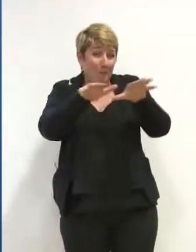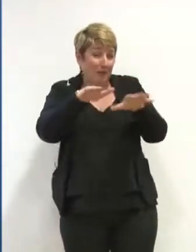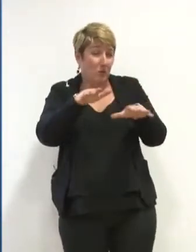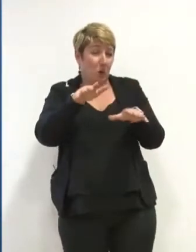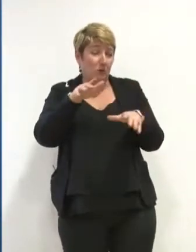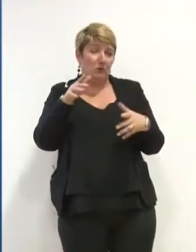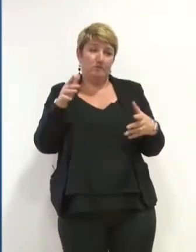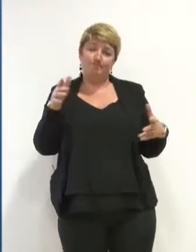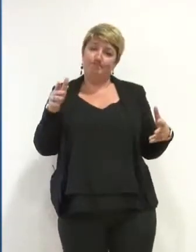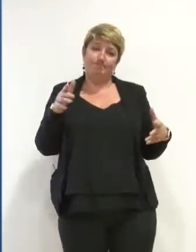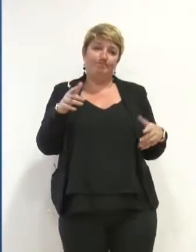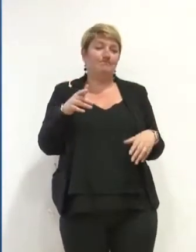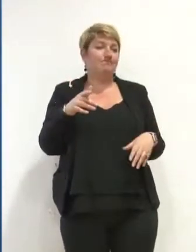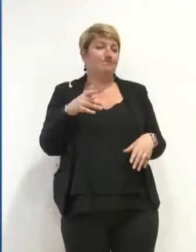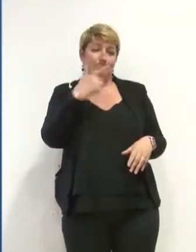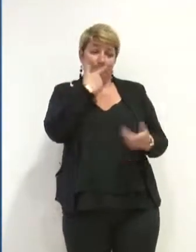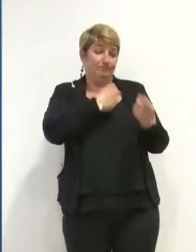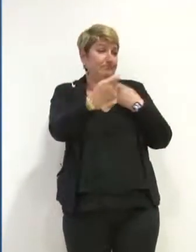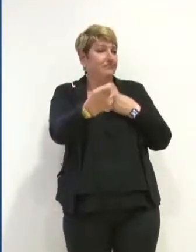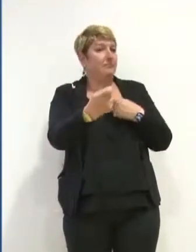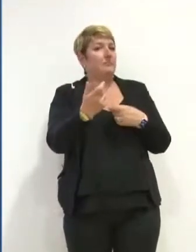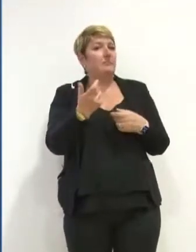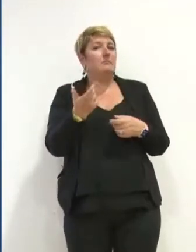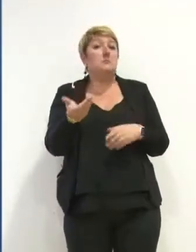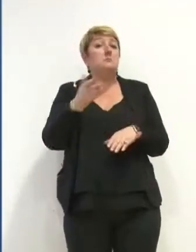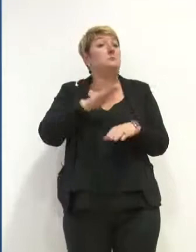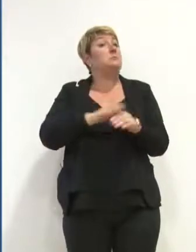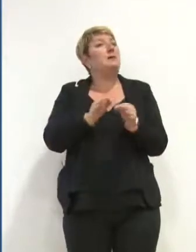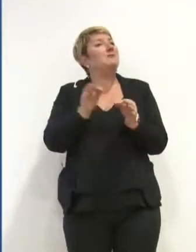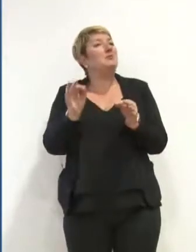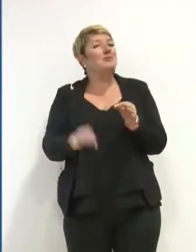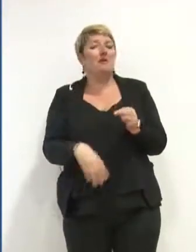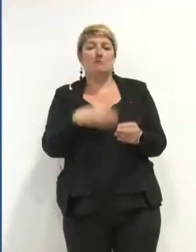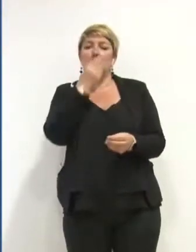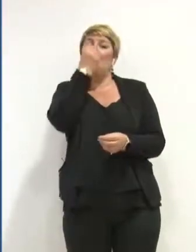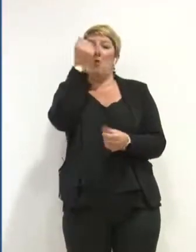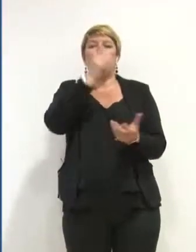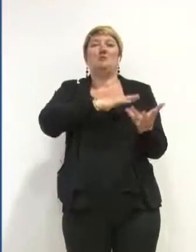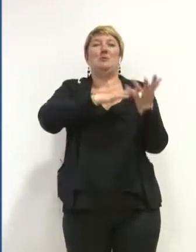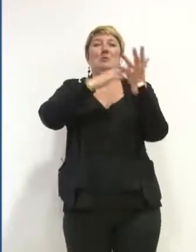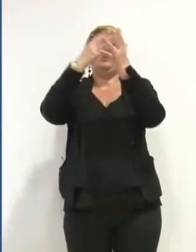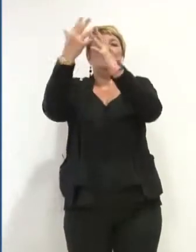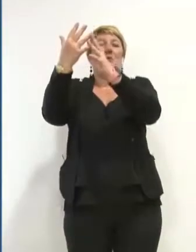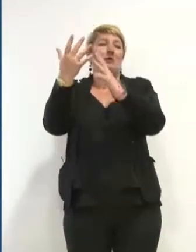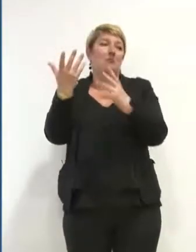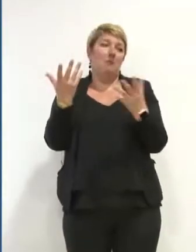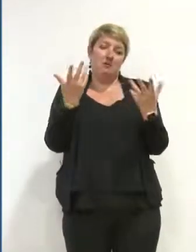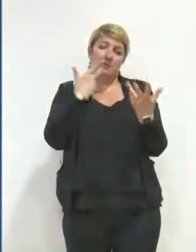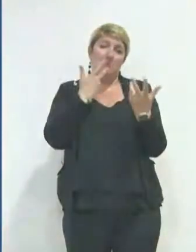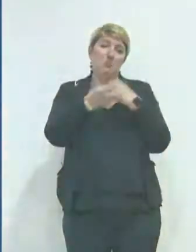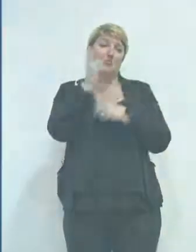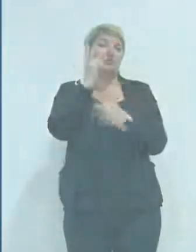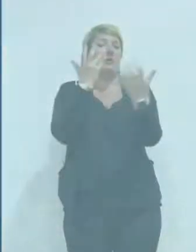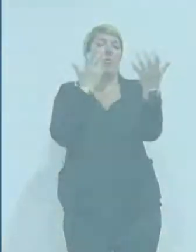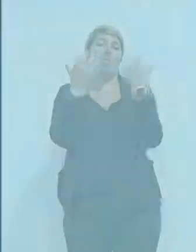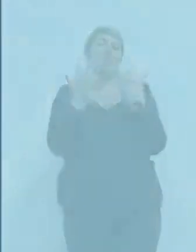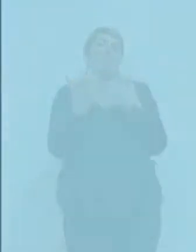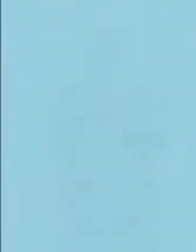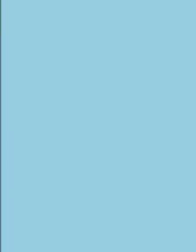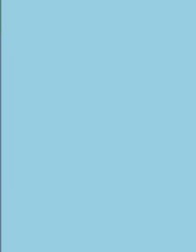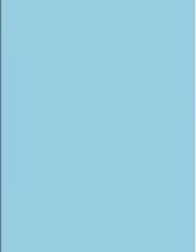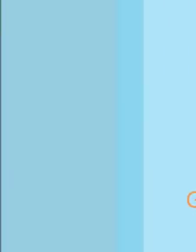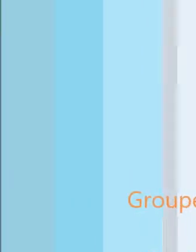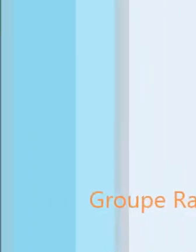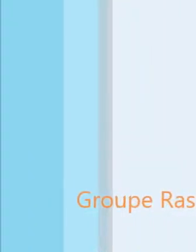une impression d'amélioration, encore une fois, en trompe-l'œil, comme je l'ai dit dans mon introduction. Merci.